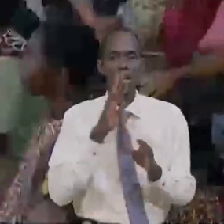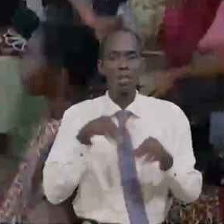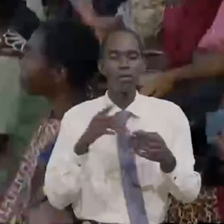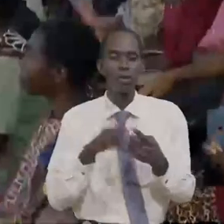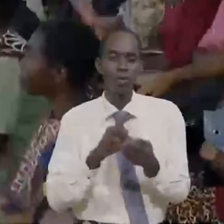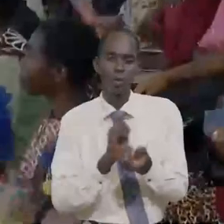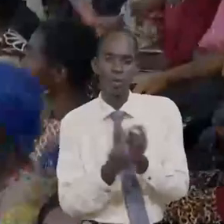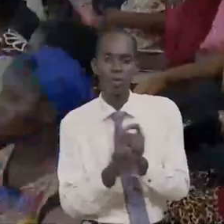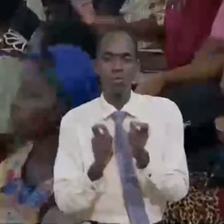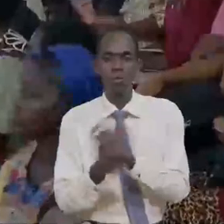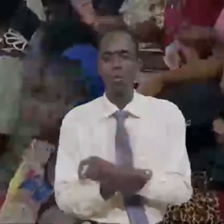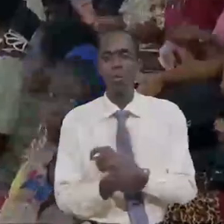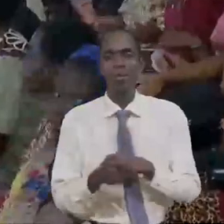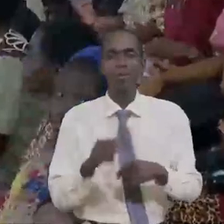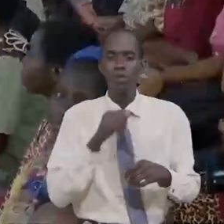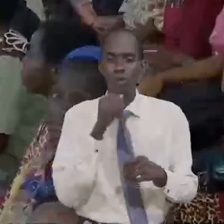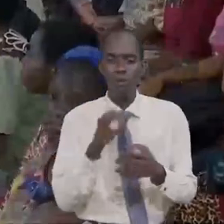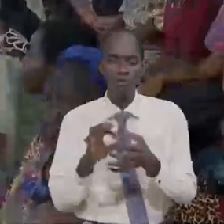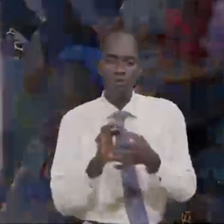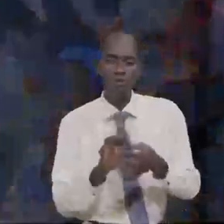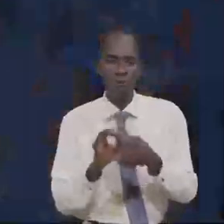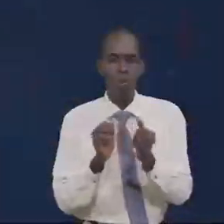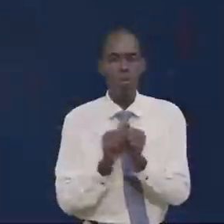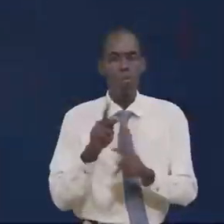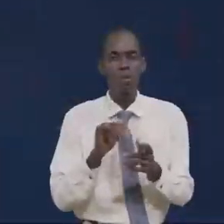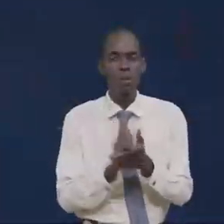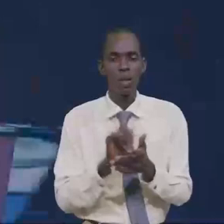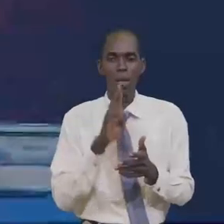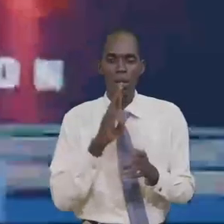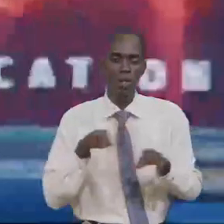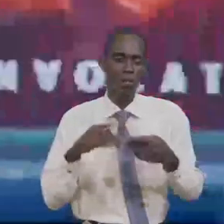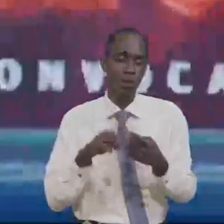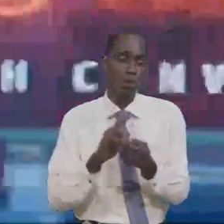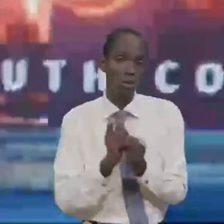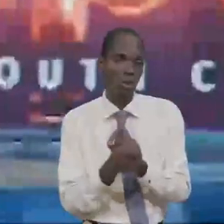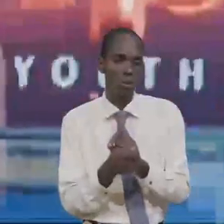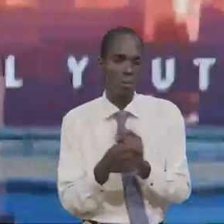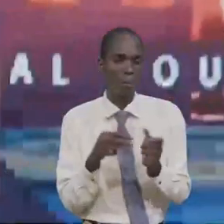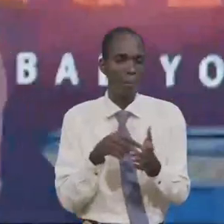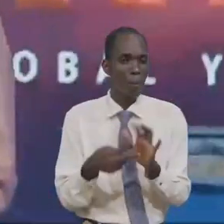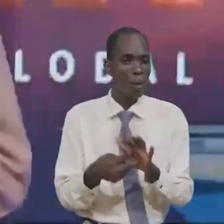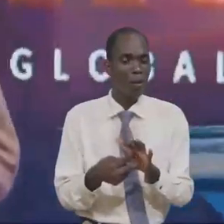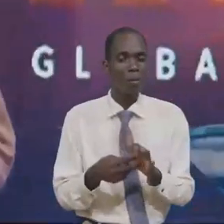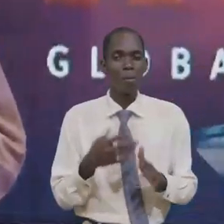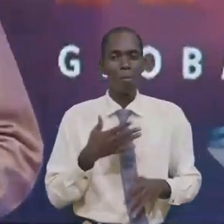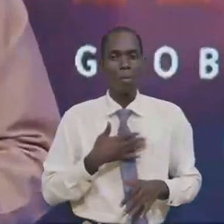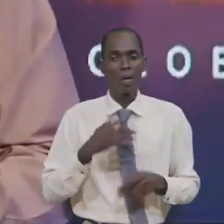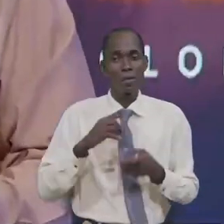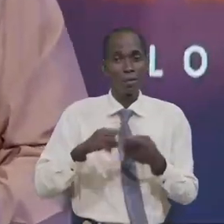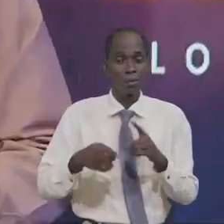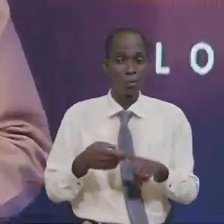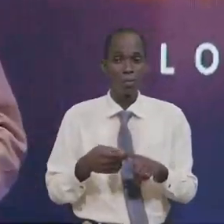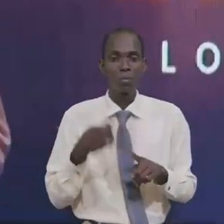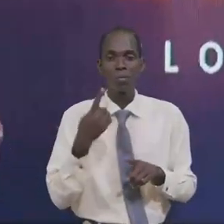avec les hommes remuant est-ce que peut vous expliquer ça mon ami la plante